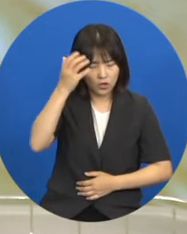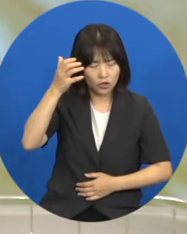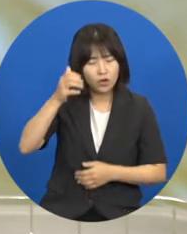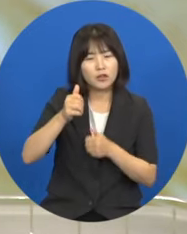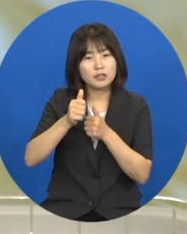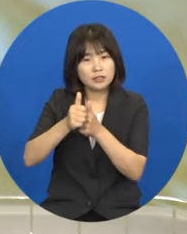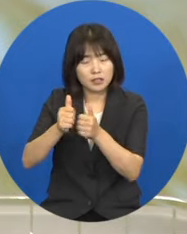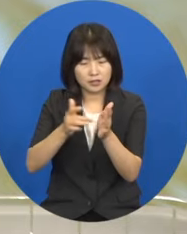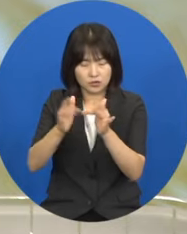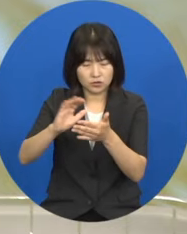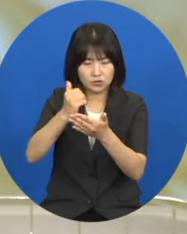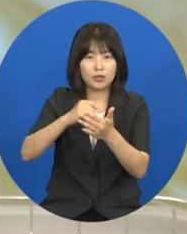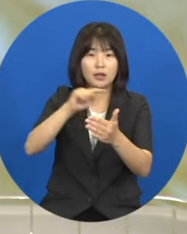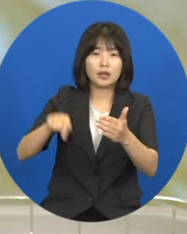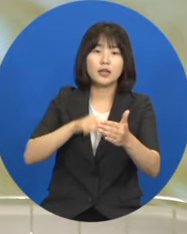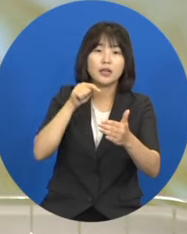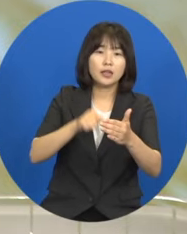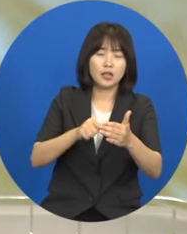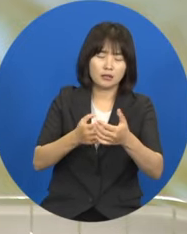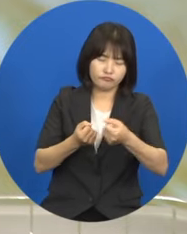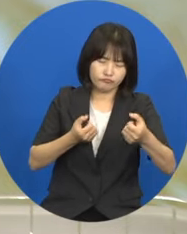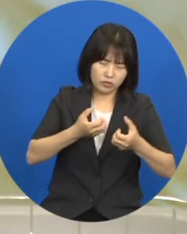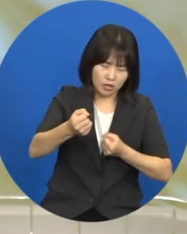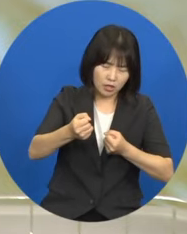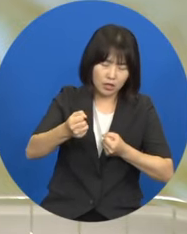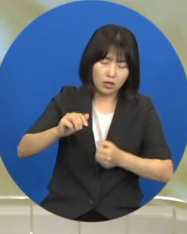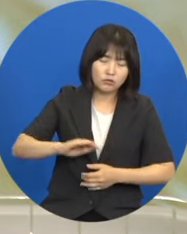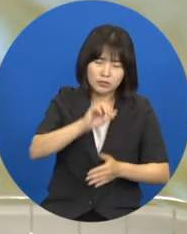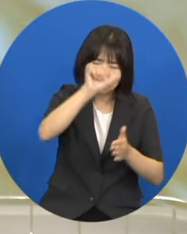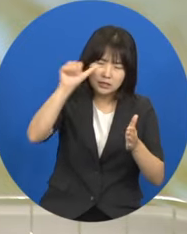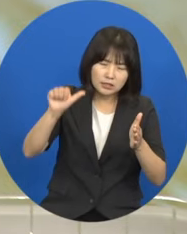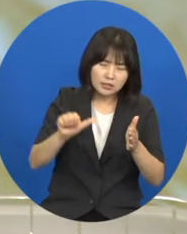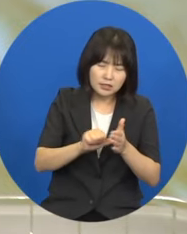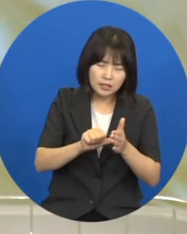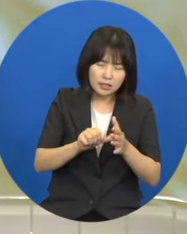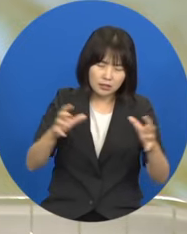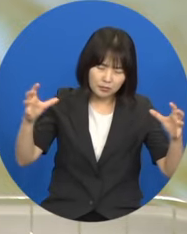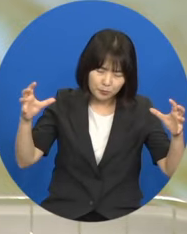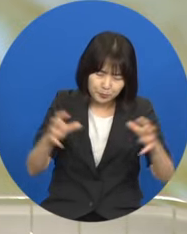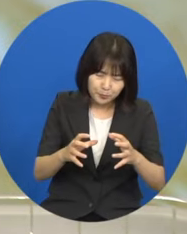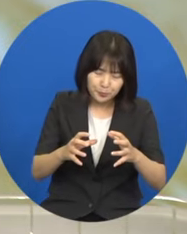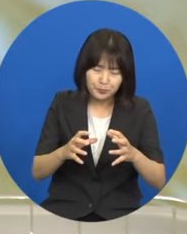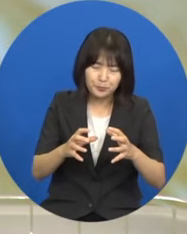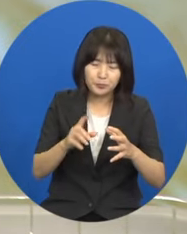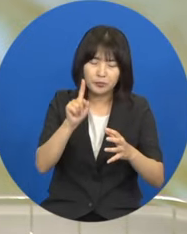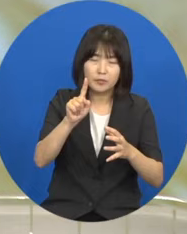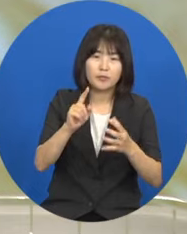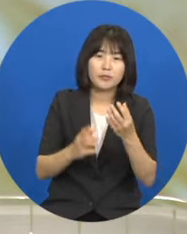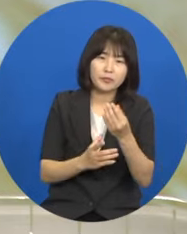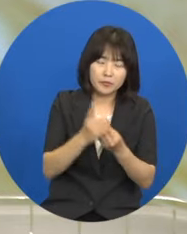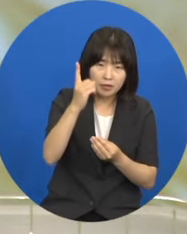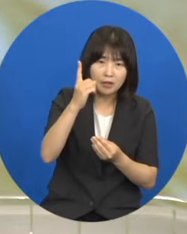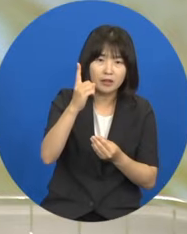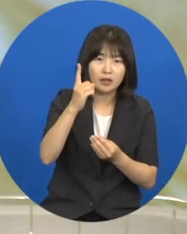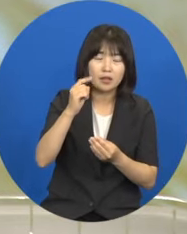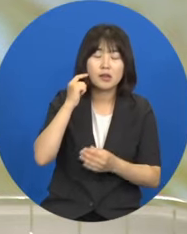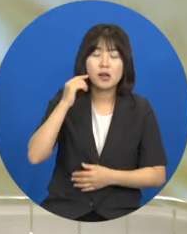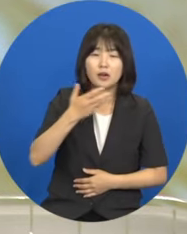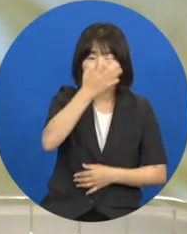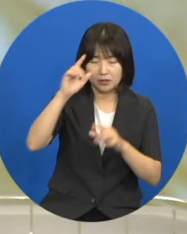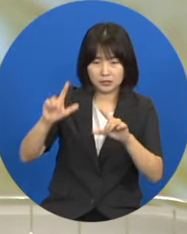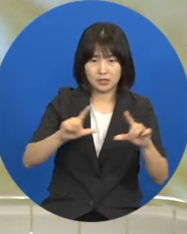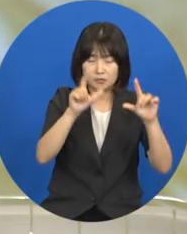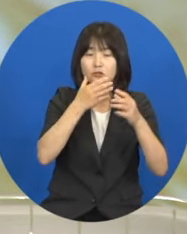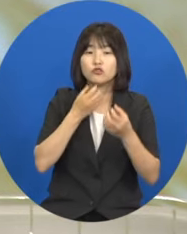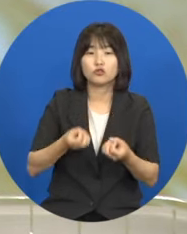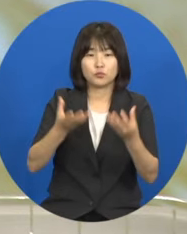그리스도 안에서 분열하고 방황하는 우리 인생이 하나로 모아져 아름다운 삶을 사는 축복을 받게 되는